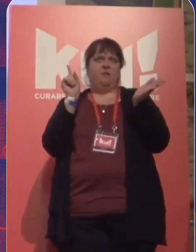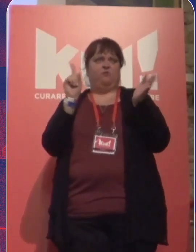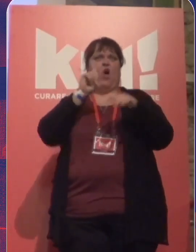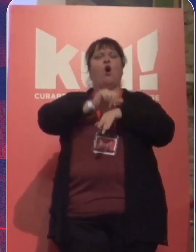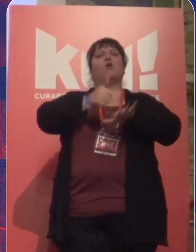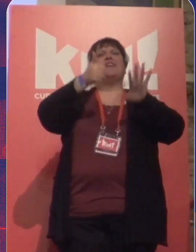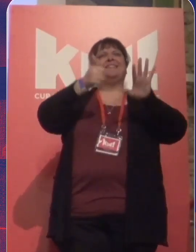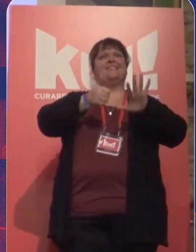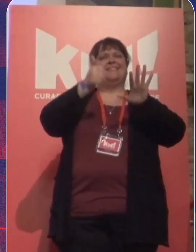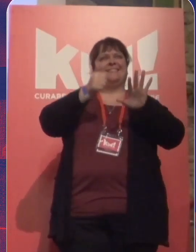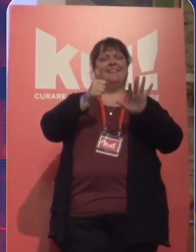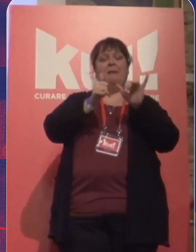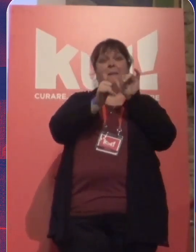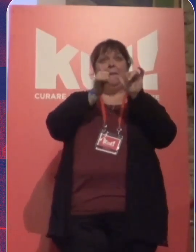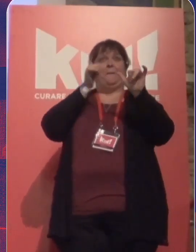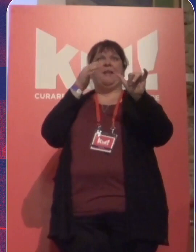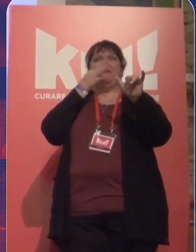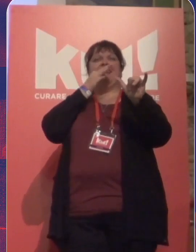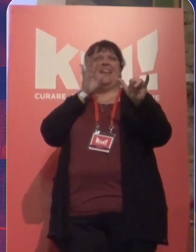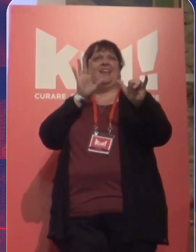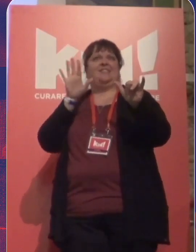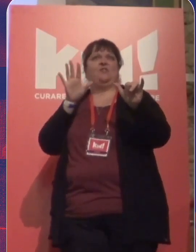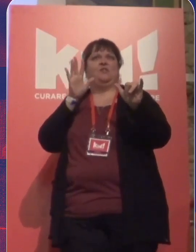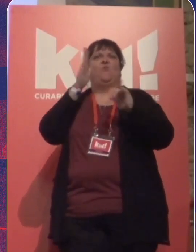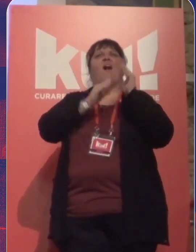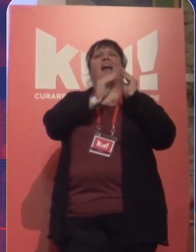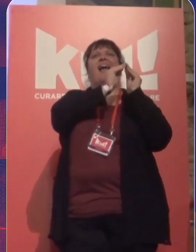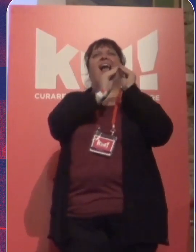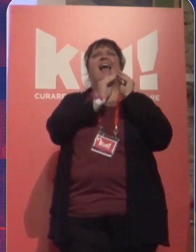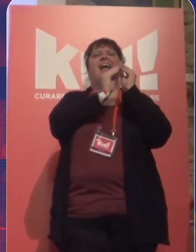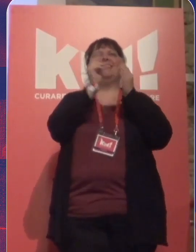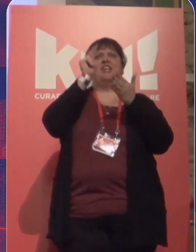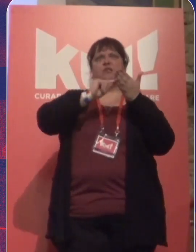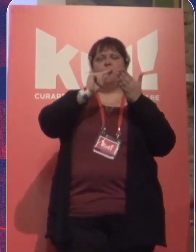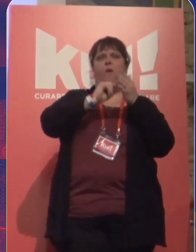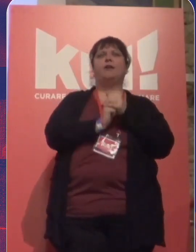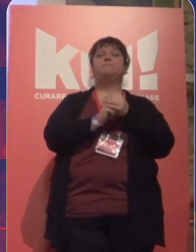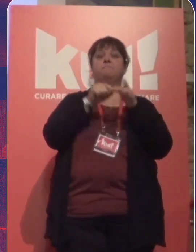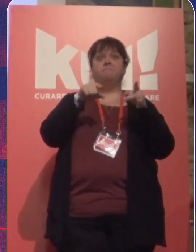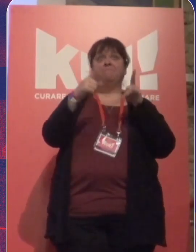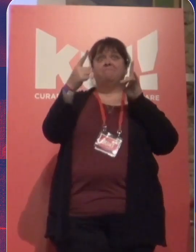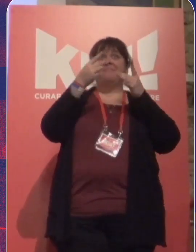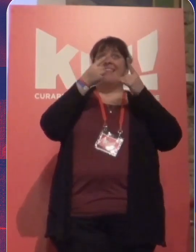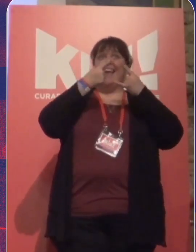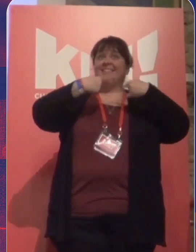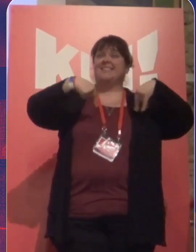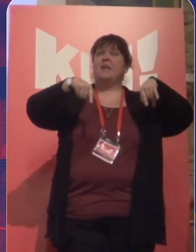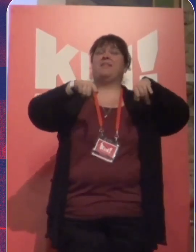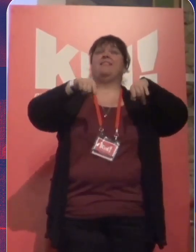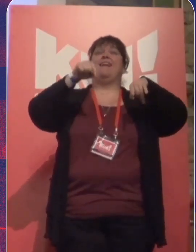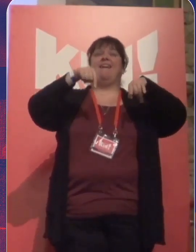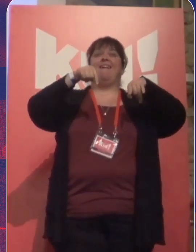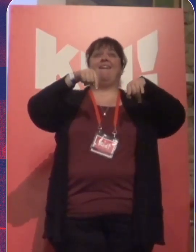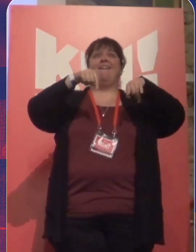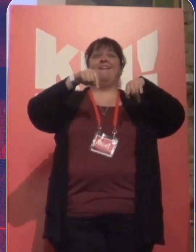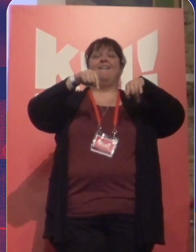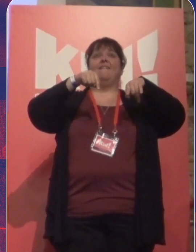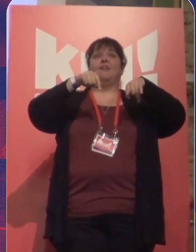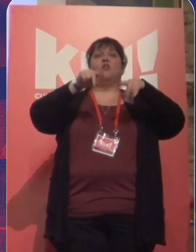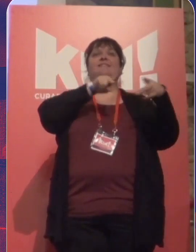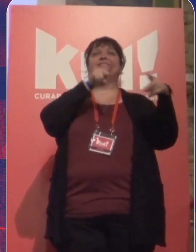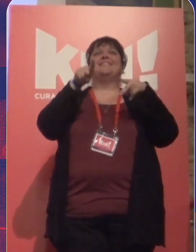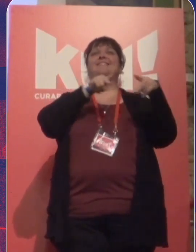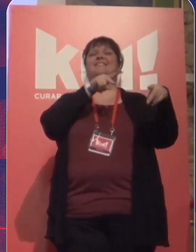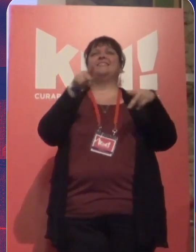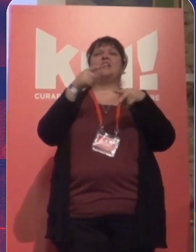scuola l'evento è tradotto simultaneamente nella lingua dei segni italiana ed è accreditato per la formazione di assistenti sociali